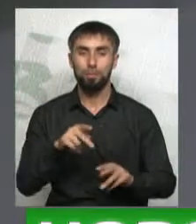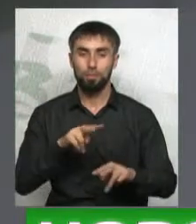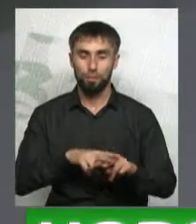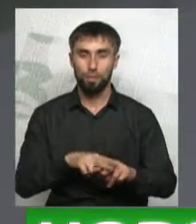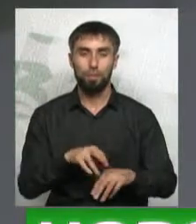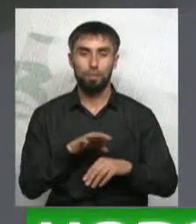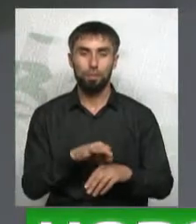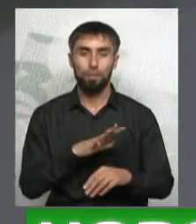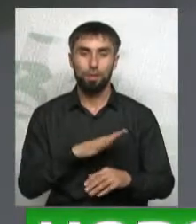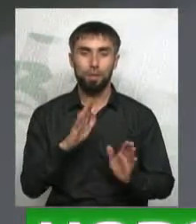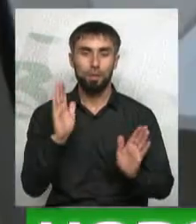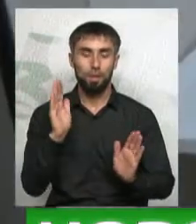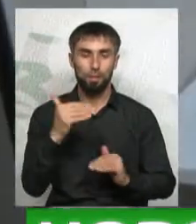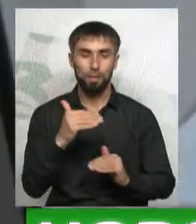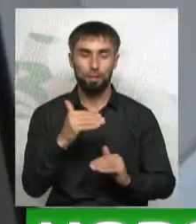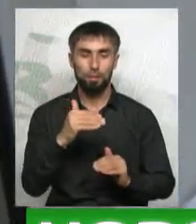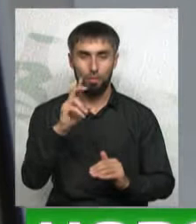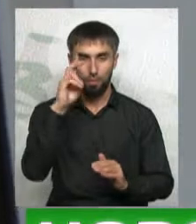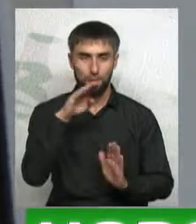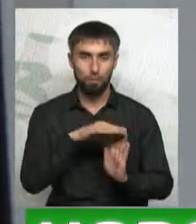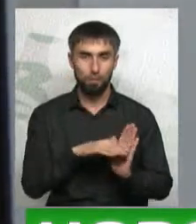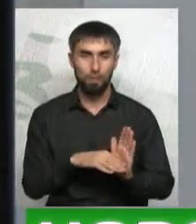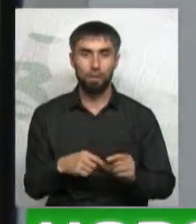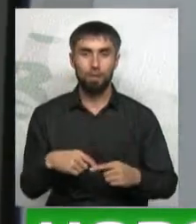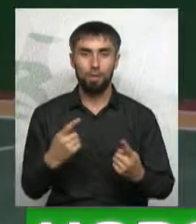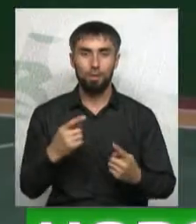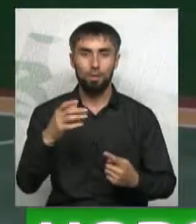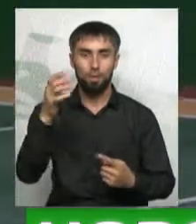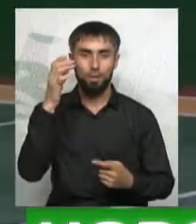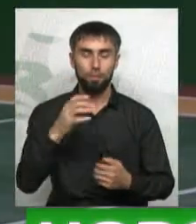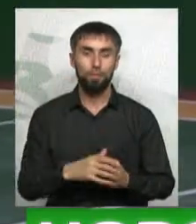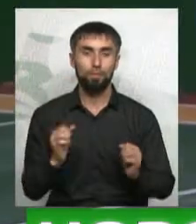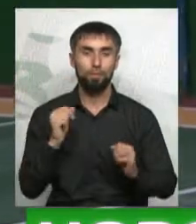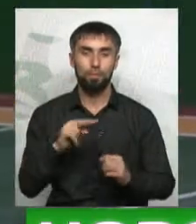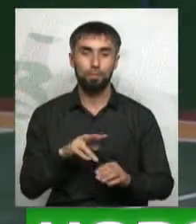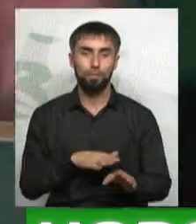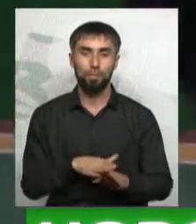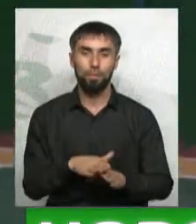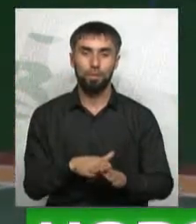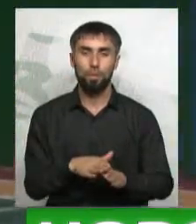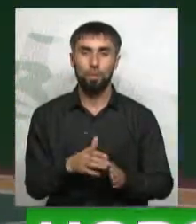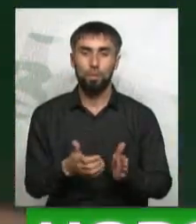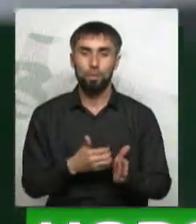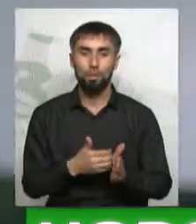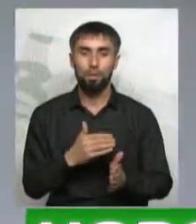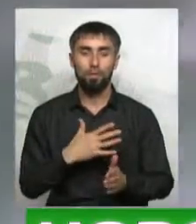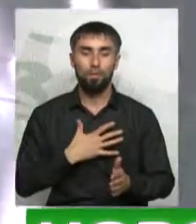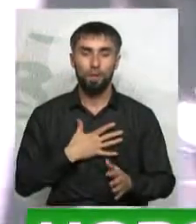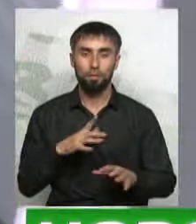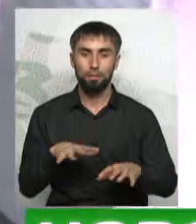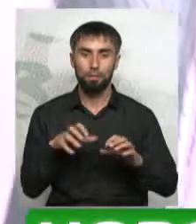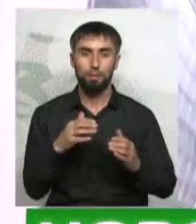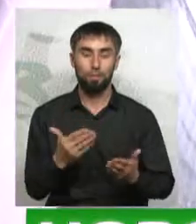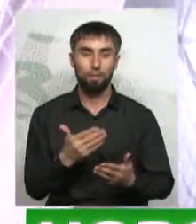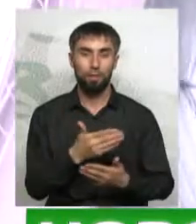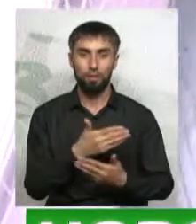заведения проводились в рамках госпрограммы «Развитие образования». В спортивном зале полностью отсутствовала вентиляционная система. Сейчас,